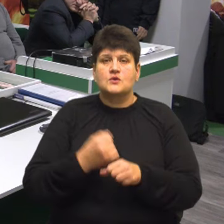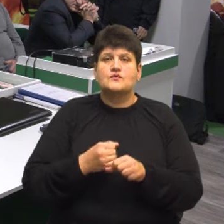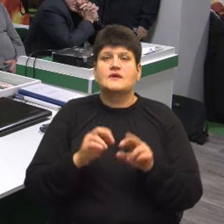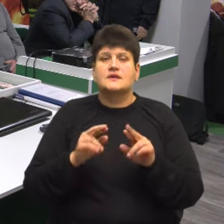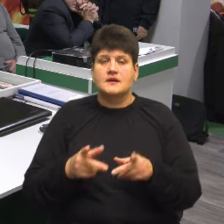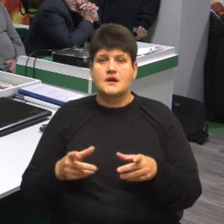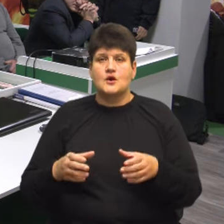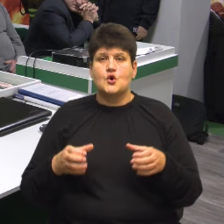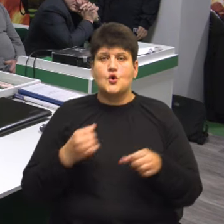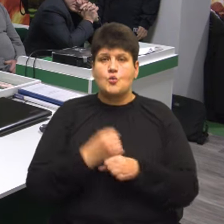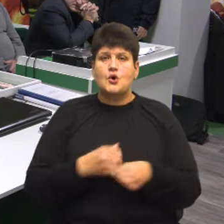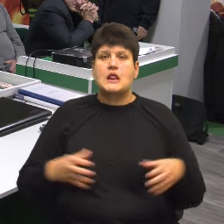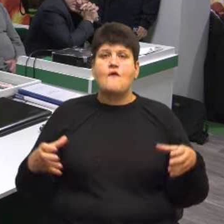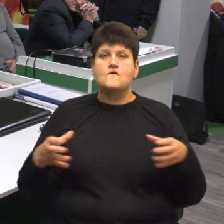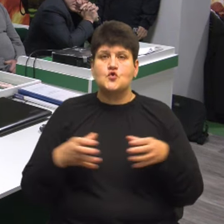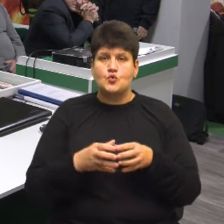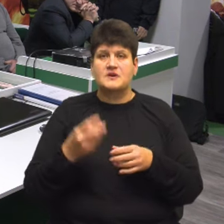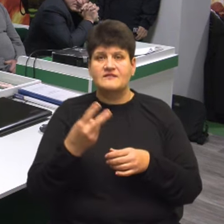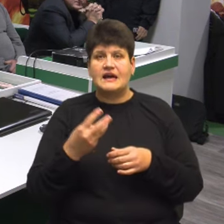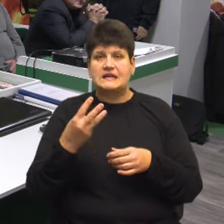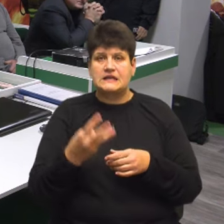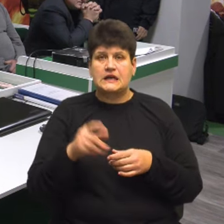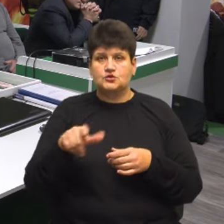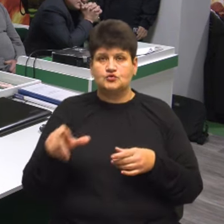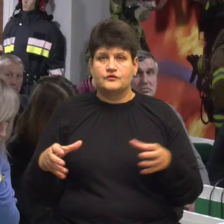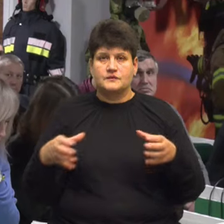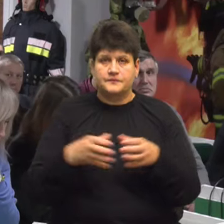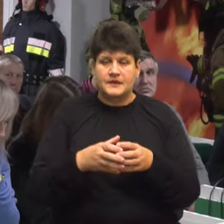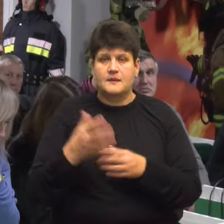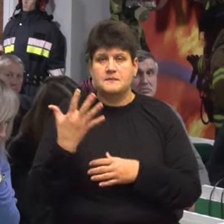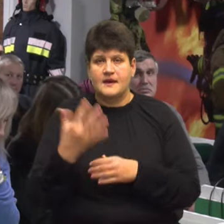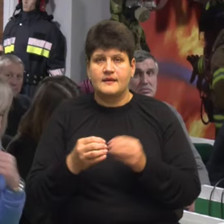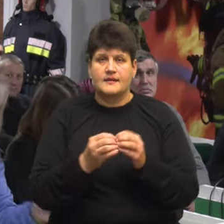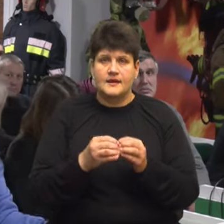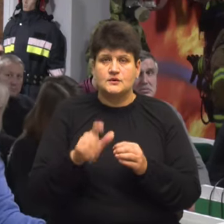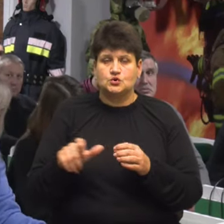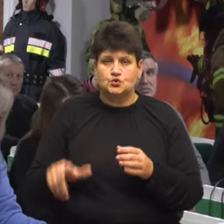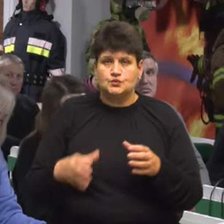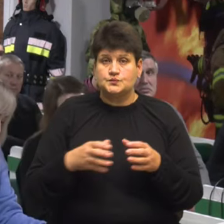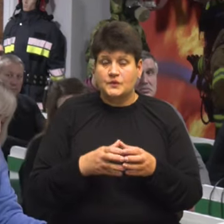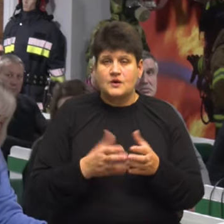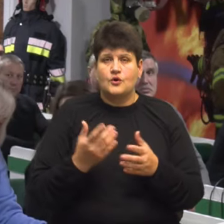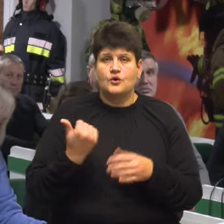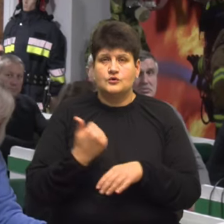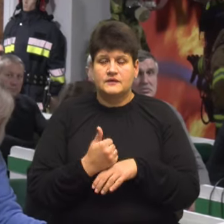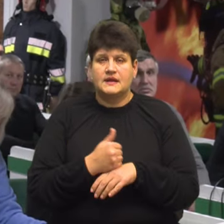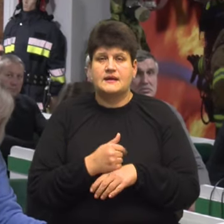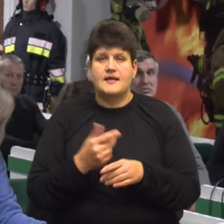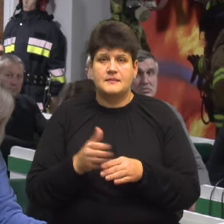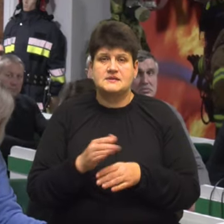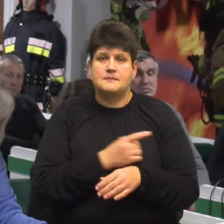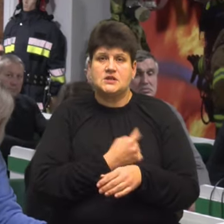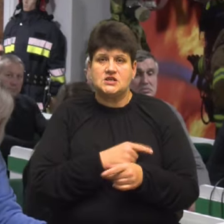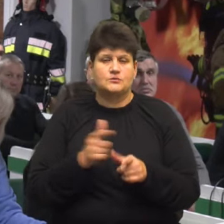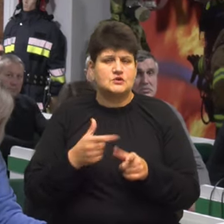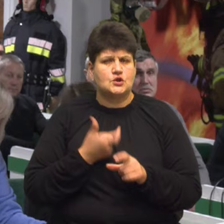в групах по 2-3 чоловіка, 5-10 чоловік. Основним елементом є медична підготовка, це також. Це дуже